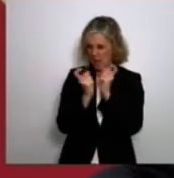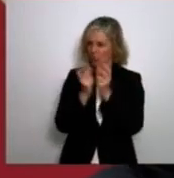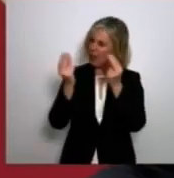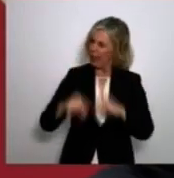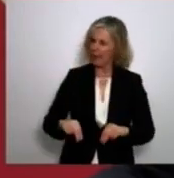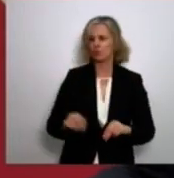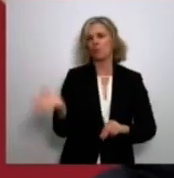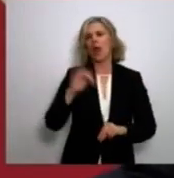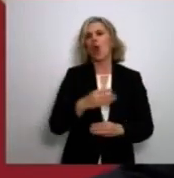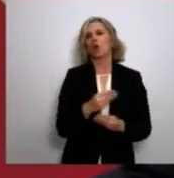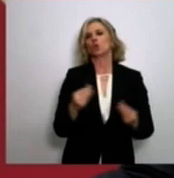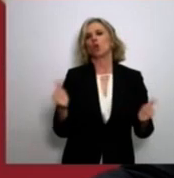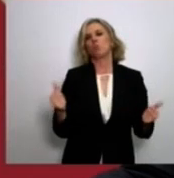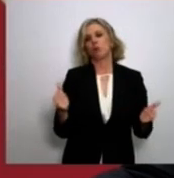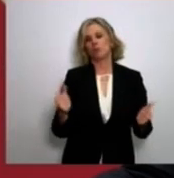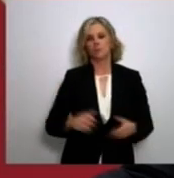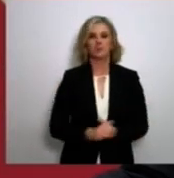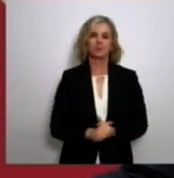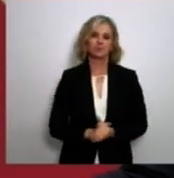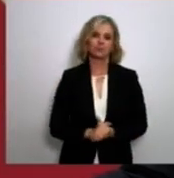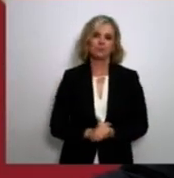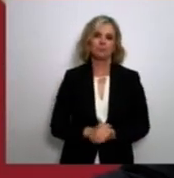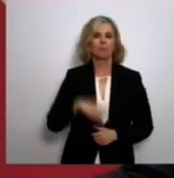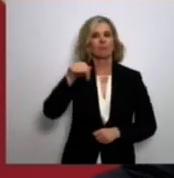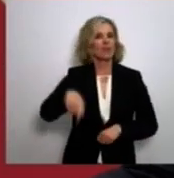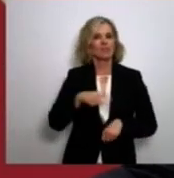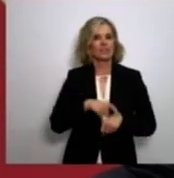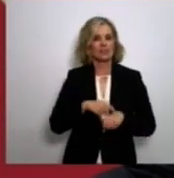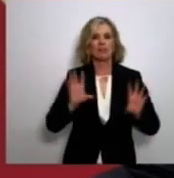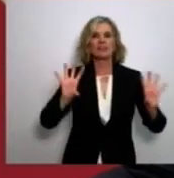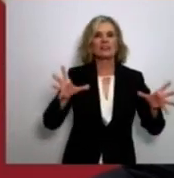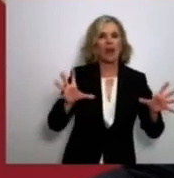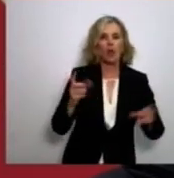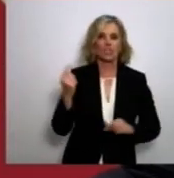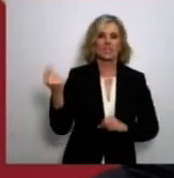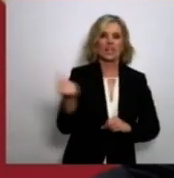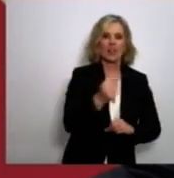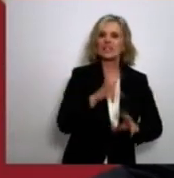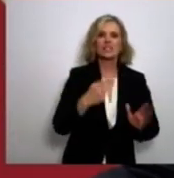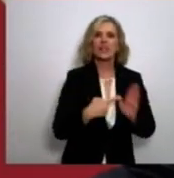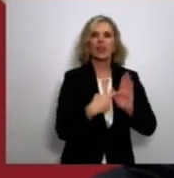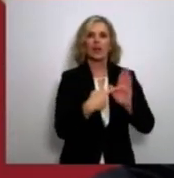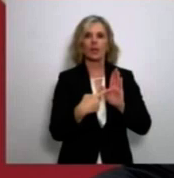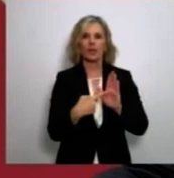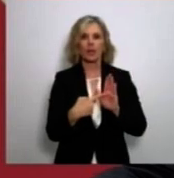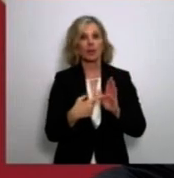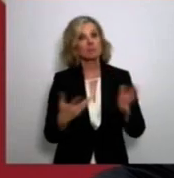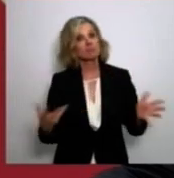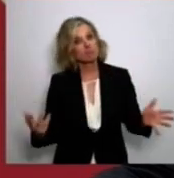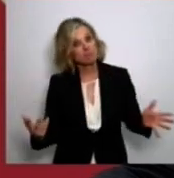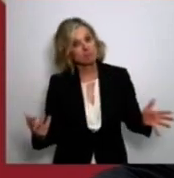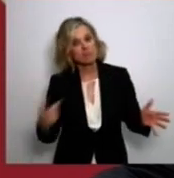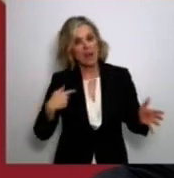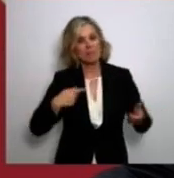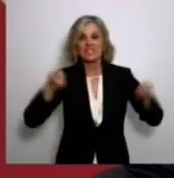καλά τι κρύβεται πίσω από αυτό το οποίο σας προβάλλουν από τα μέσα μαζικής ενημέρωσης. Κάναμε όμως έναν αγώνα έντιμο,